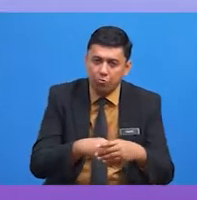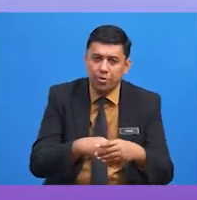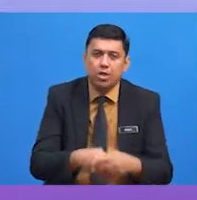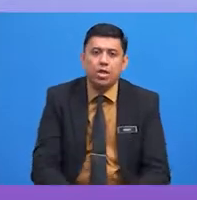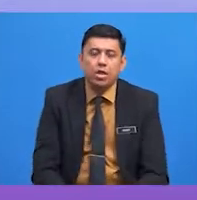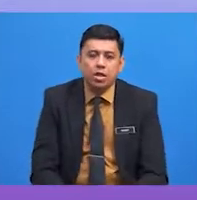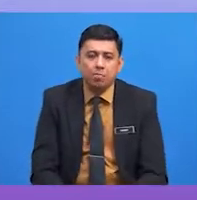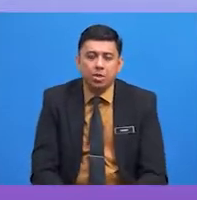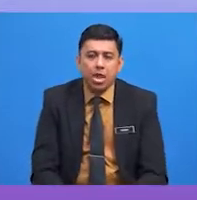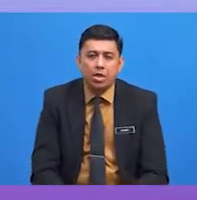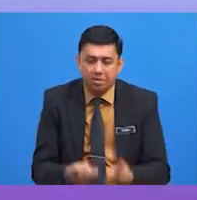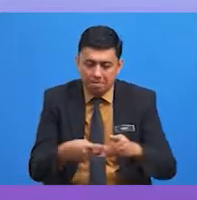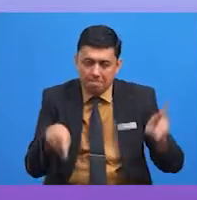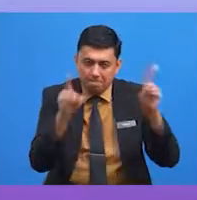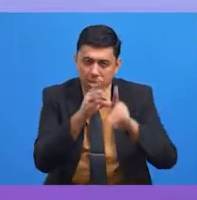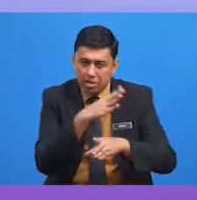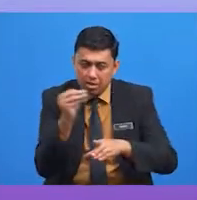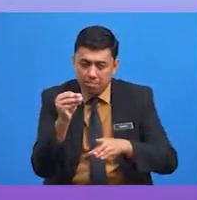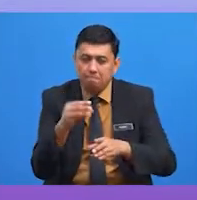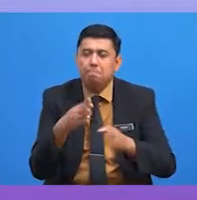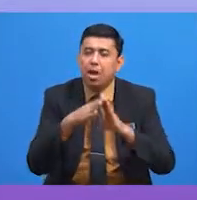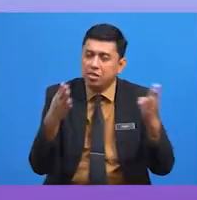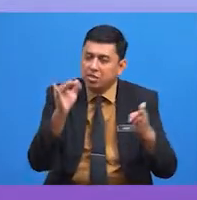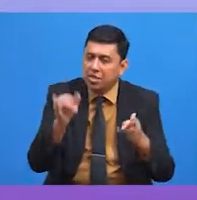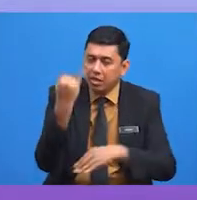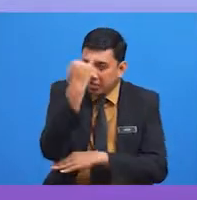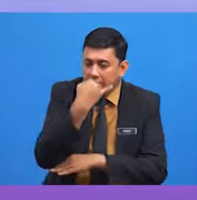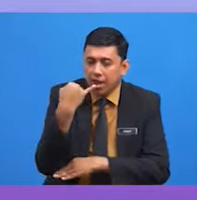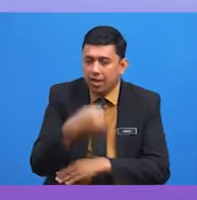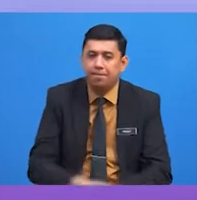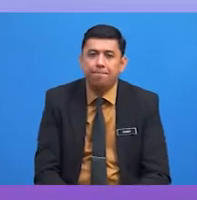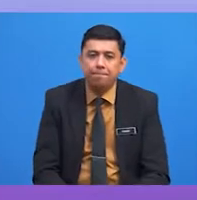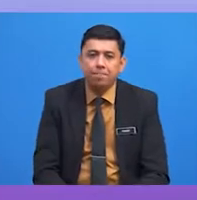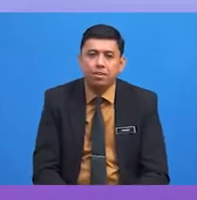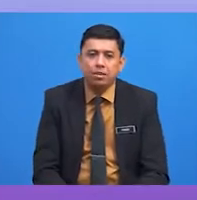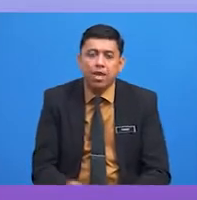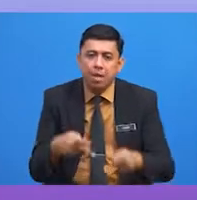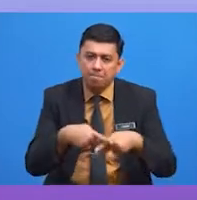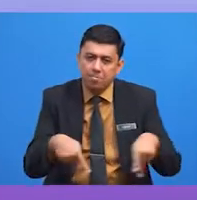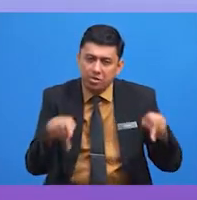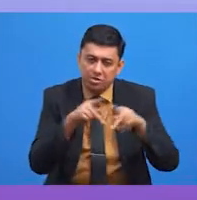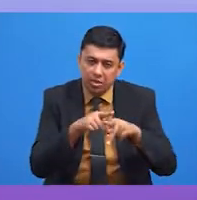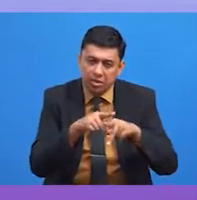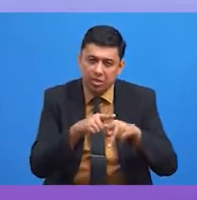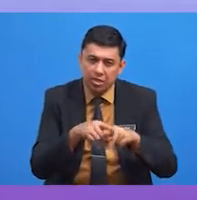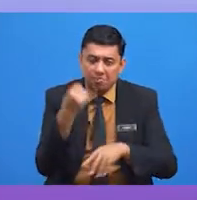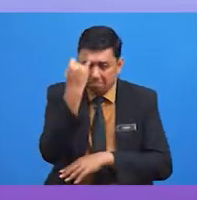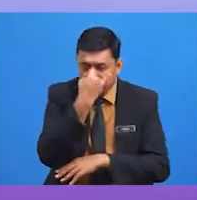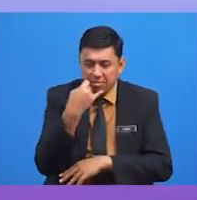preskriptif, dramatik dan puitis. 3. Mementingkan keindahan